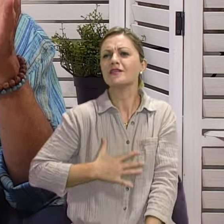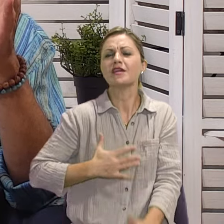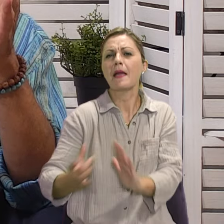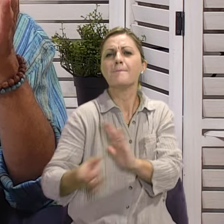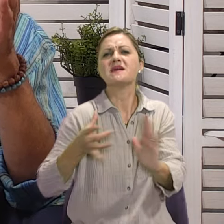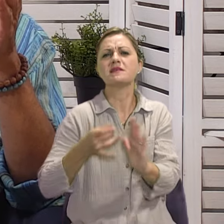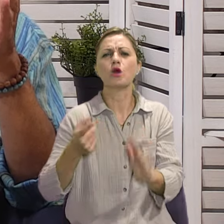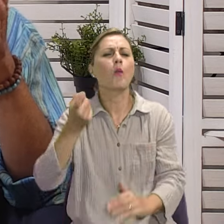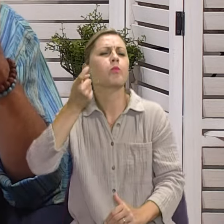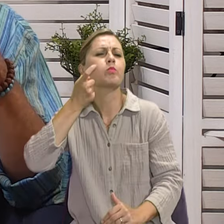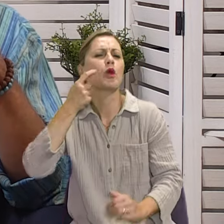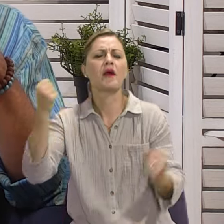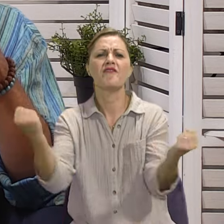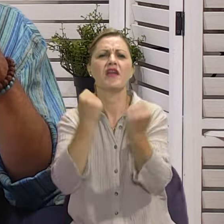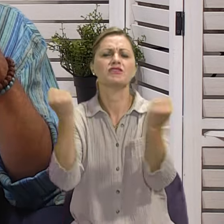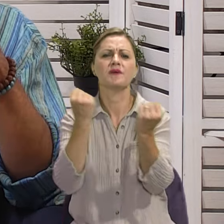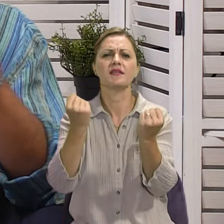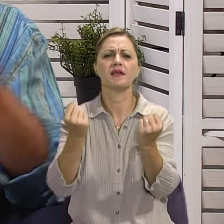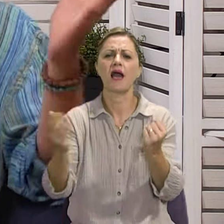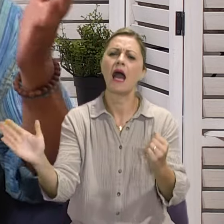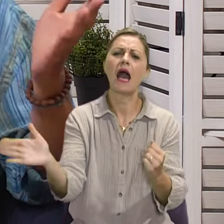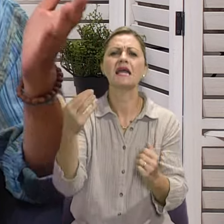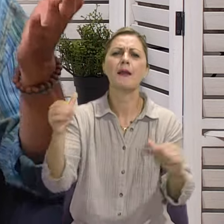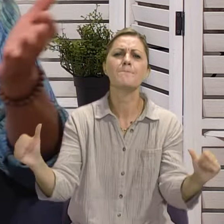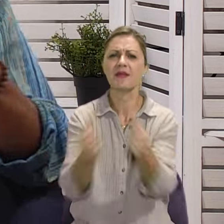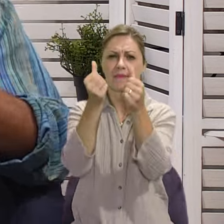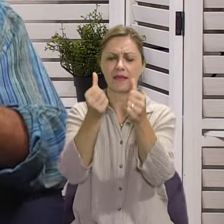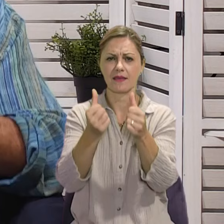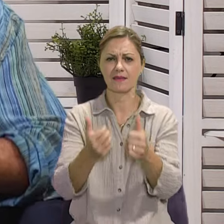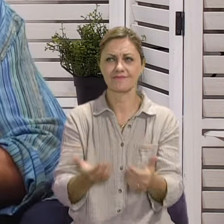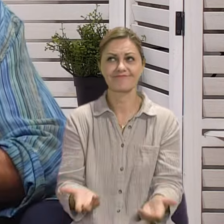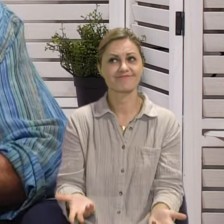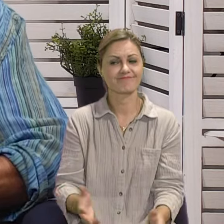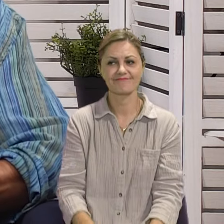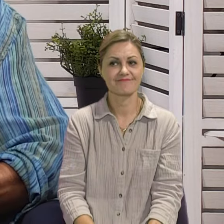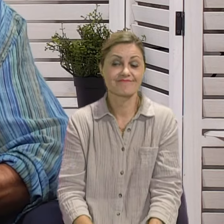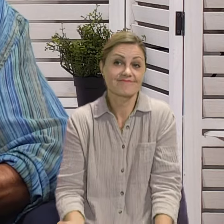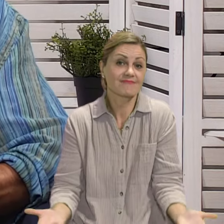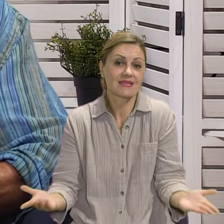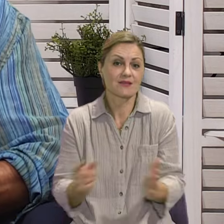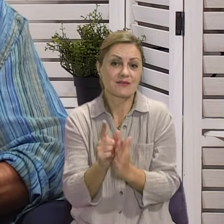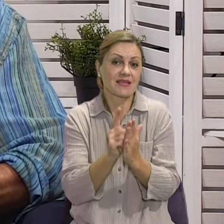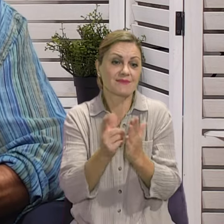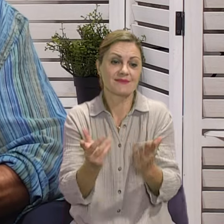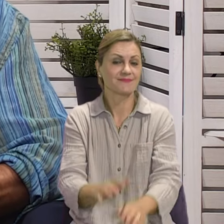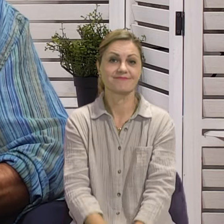toga. Opet nije to morbidno, da. Ali je to tako. I